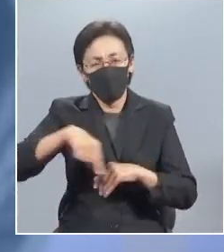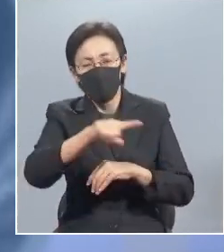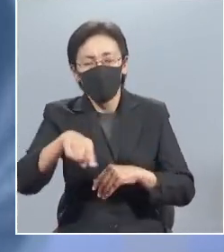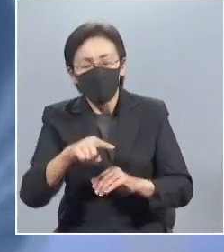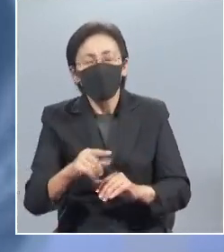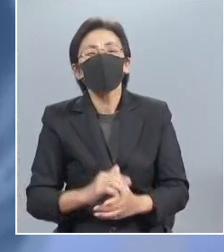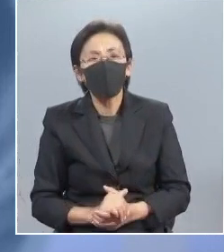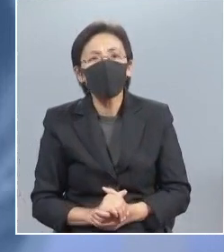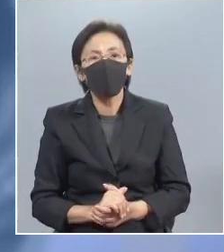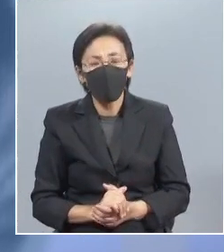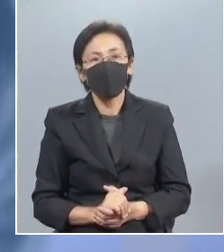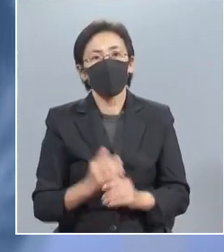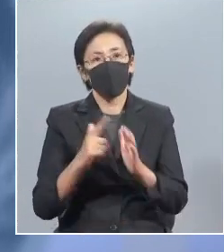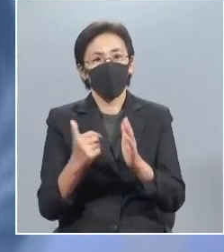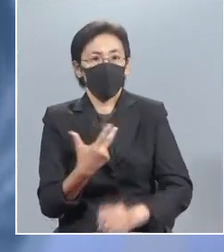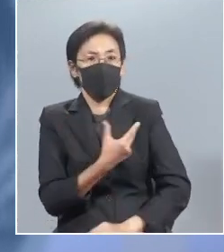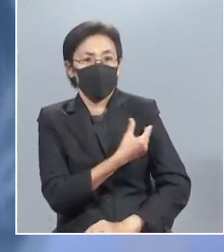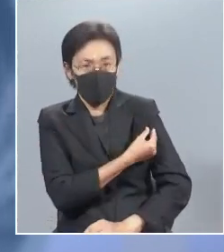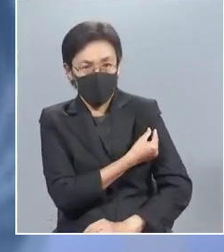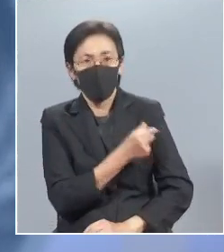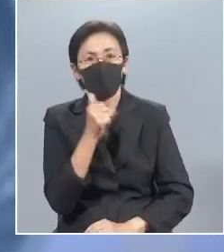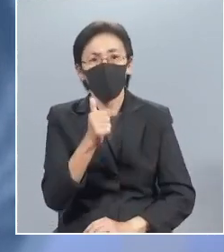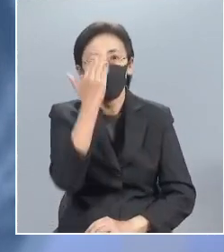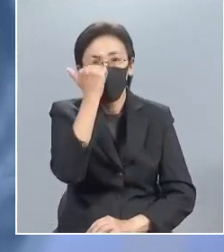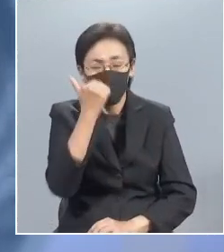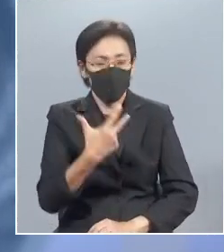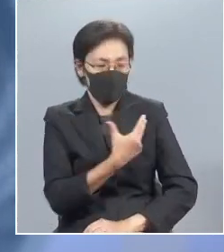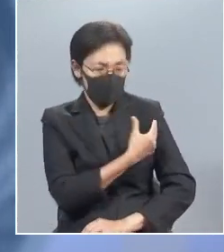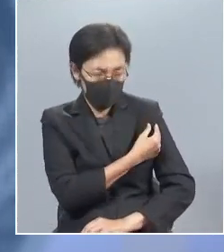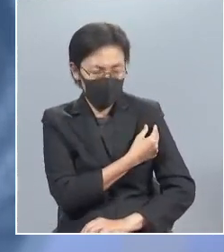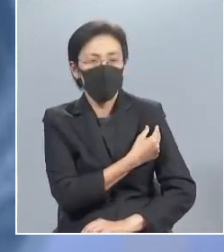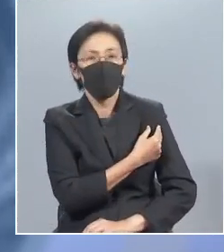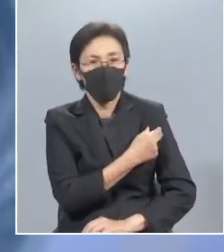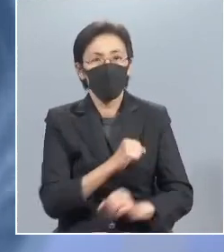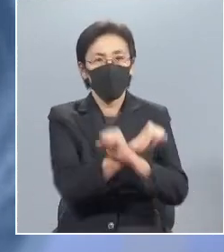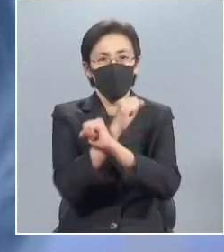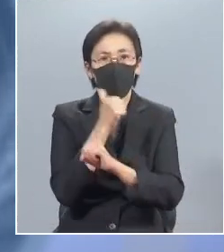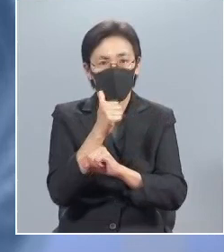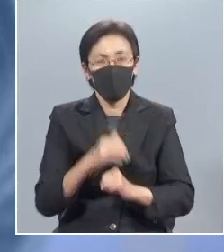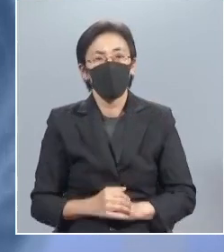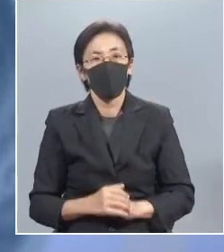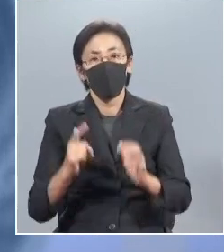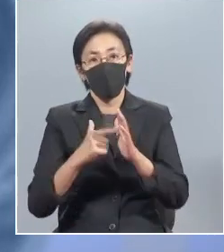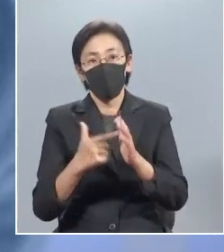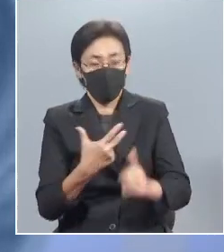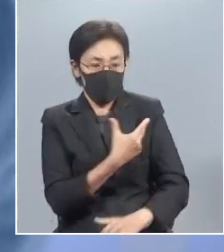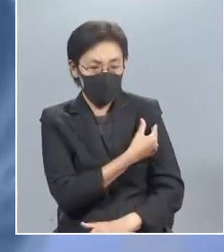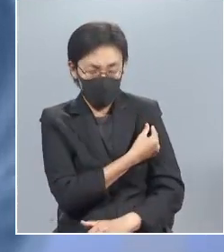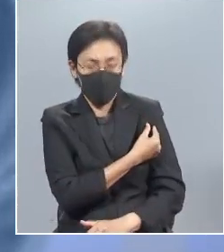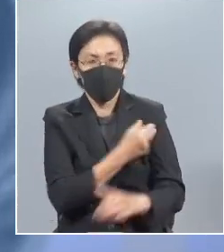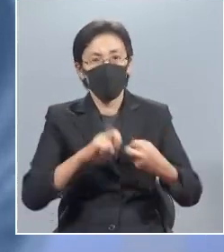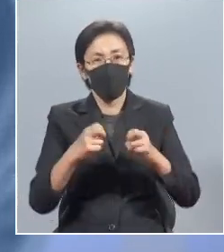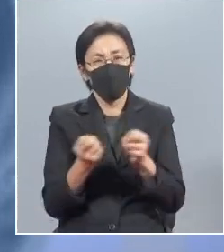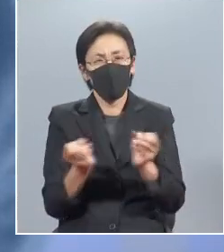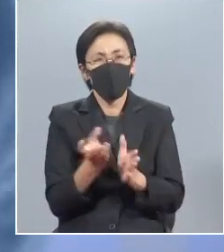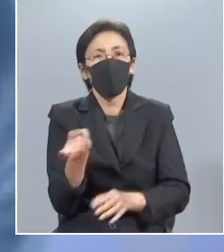ต่อหลายคนนะครับว่าสามารถที่จะดูแลได้อัตราการฉีดวัคซีนเนี่ยนะแล้วจะเกิดอาการที่คุณมาส่งนี่